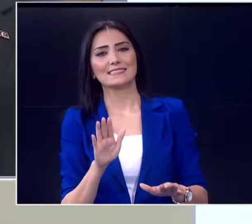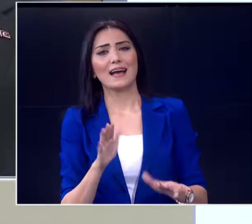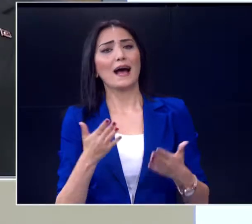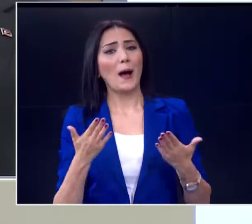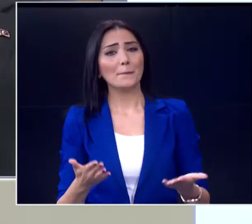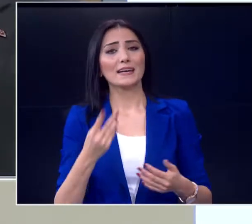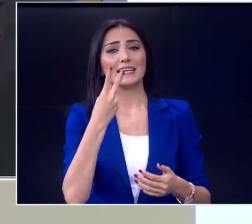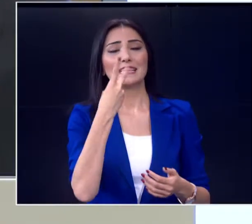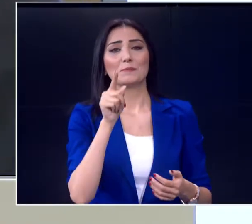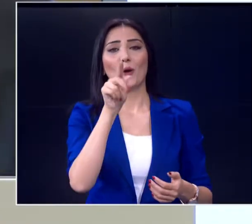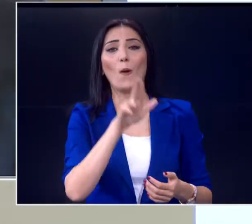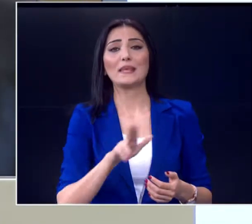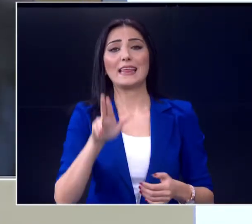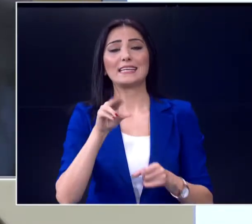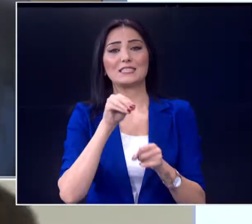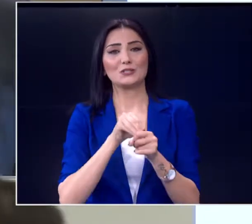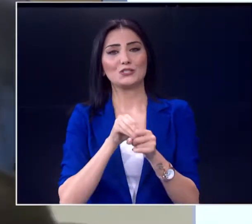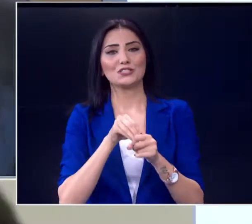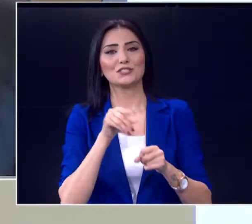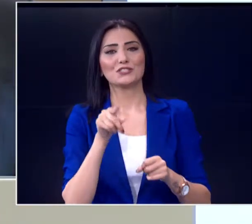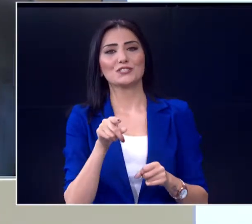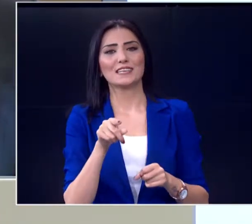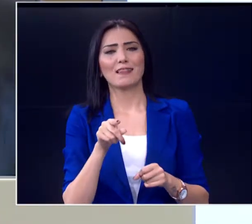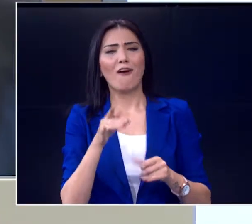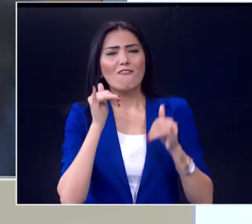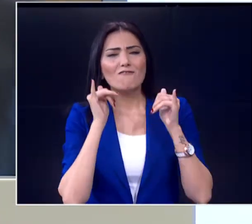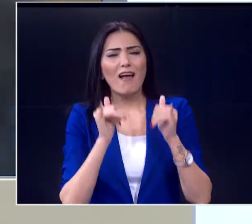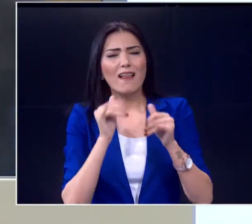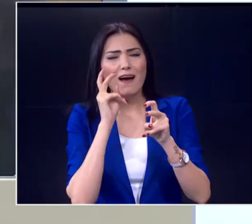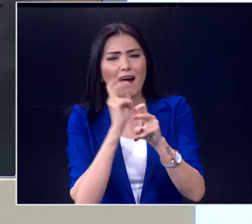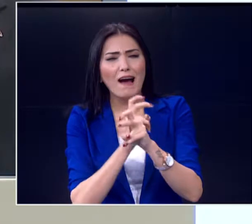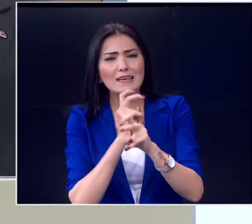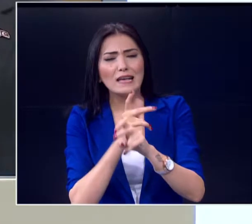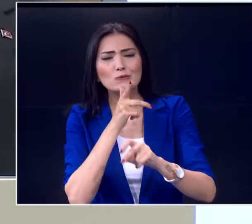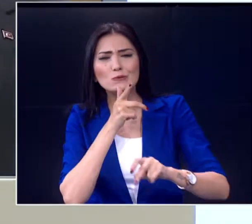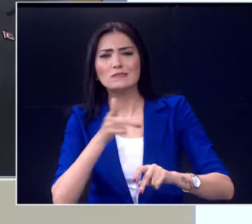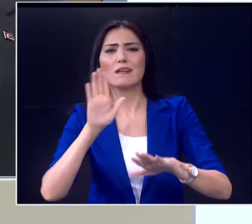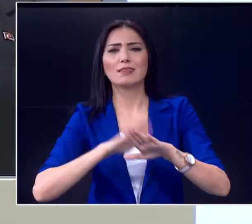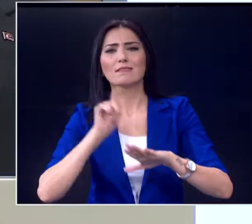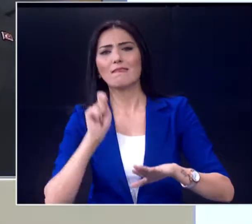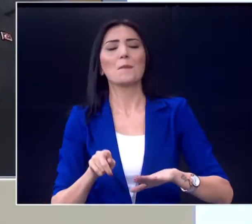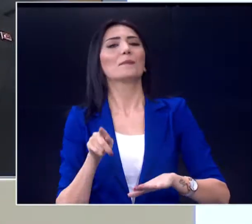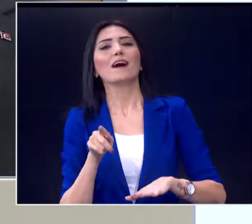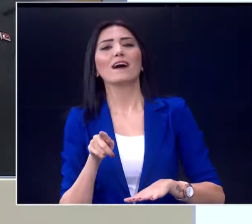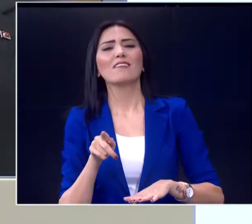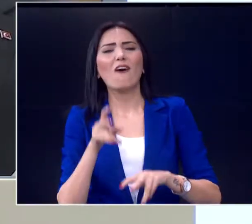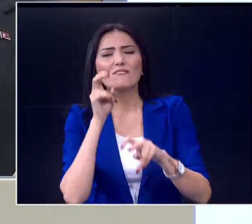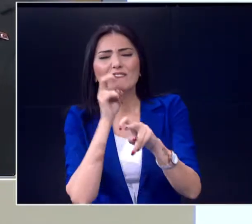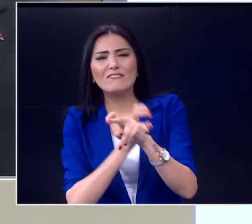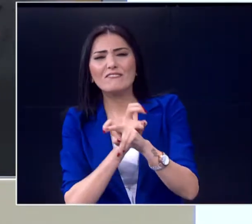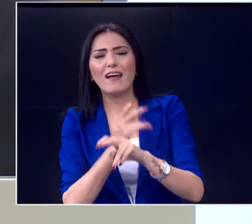Ama 2017 için felaket çığırtkanlığı yapanlar,